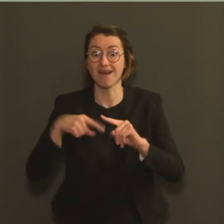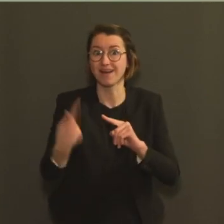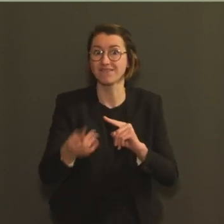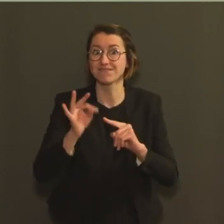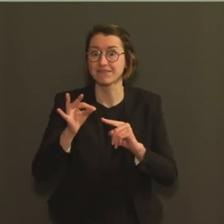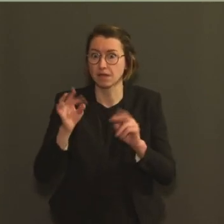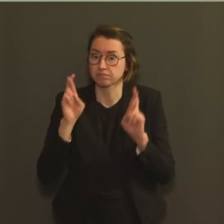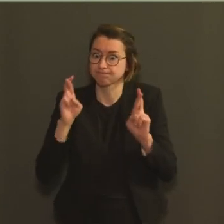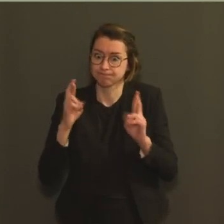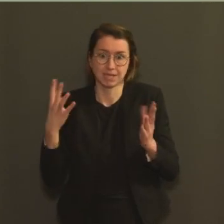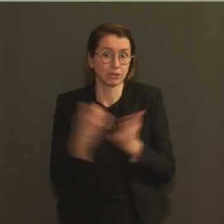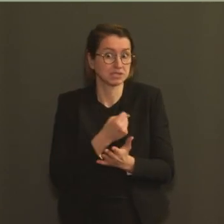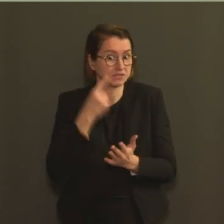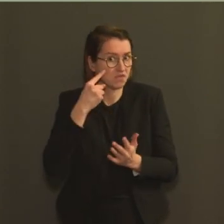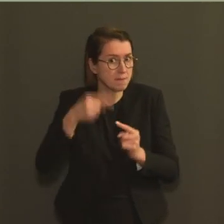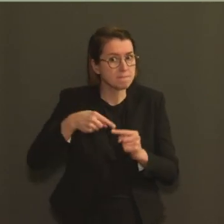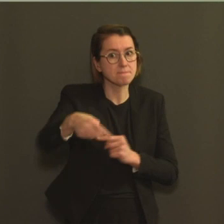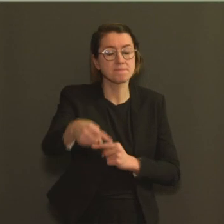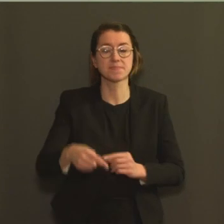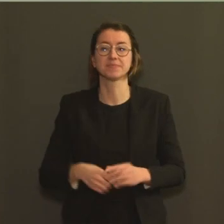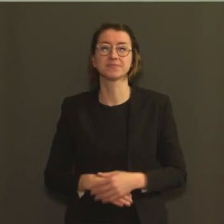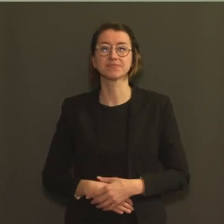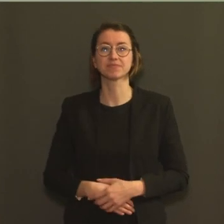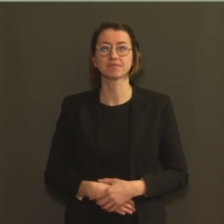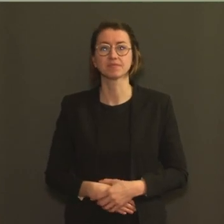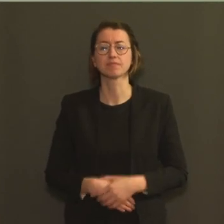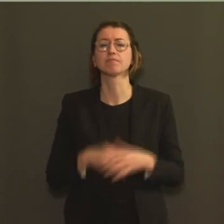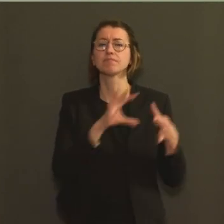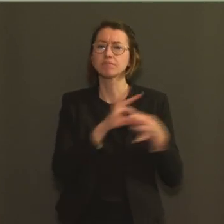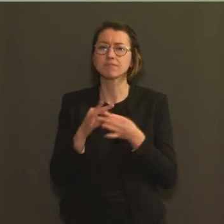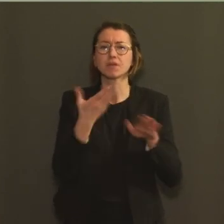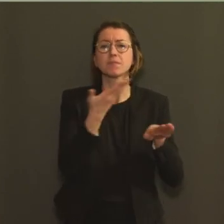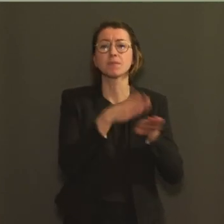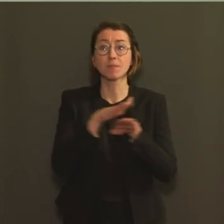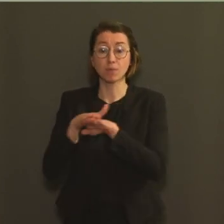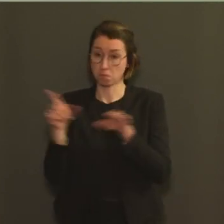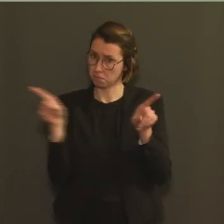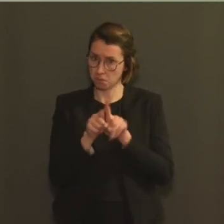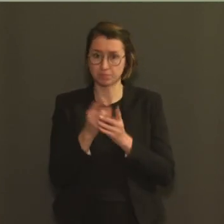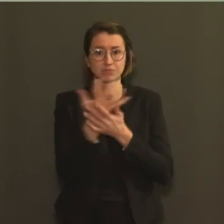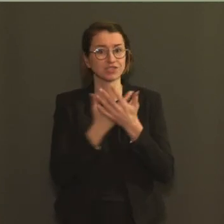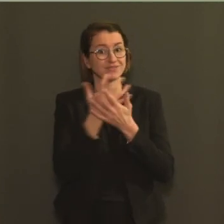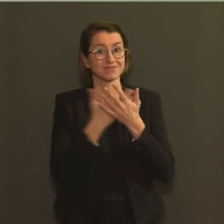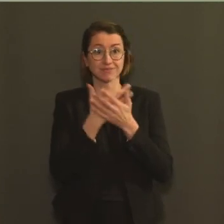Si on s'intéresse aux décès, le nombre de décès continue à diminuer. La baisse est de 15%, mais nous devons